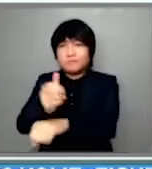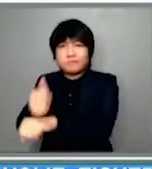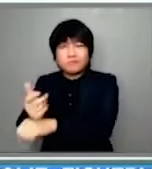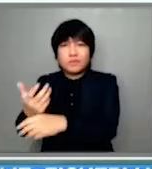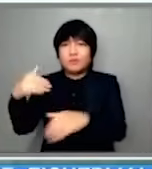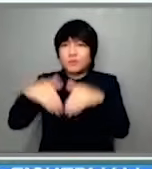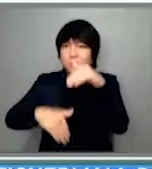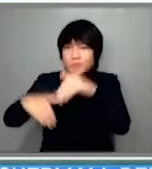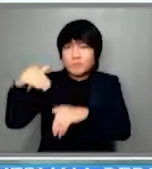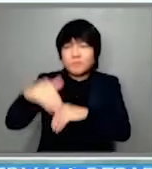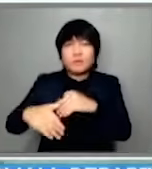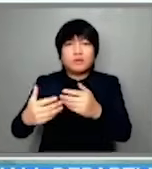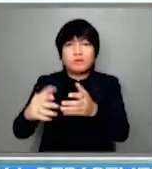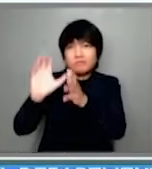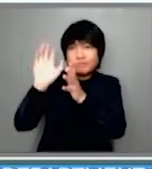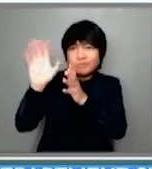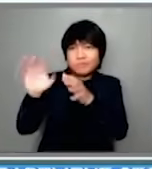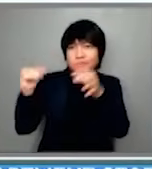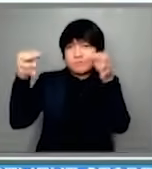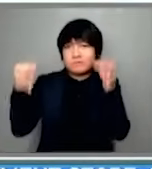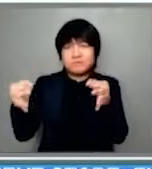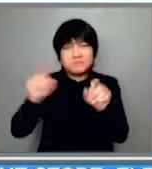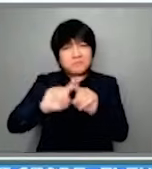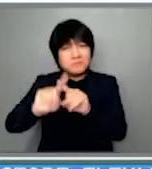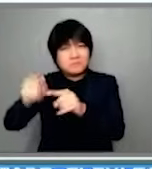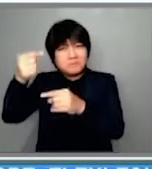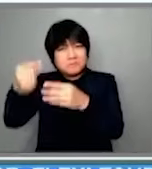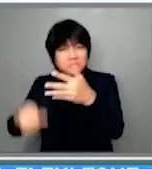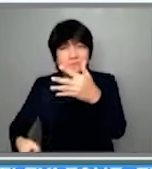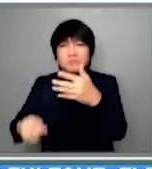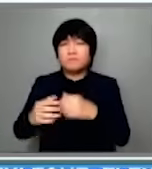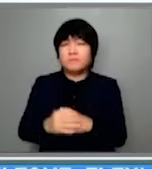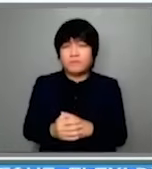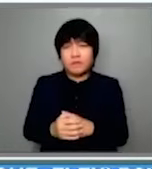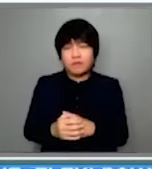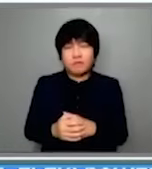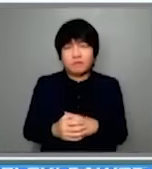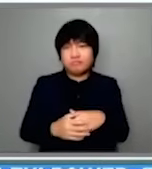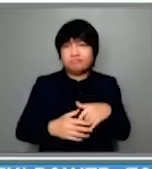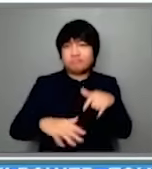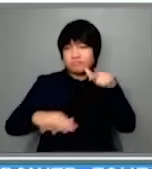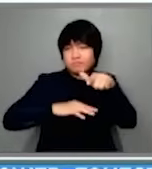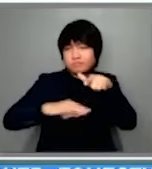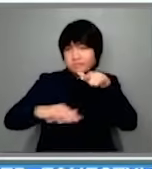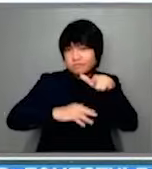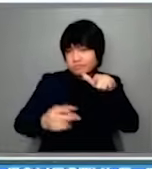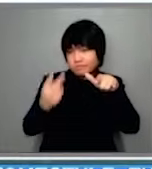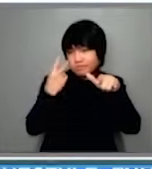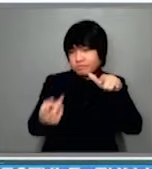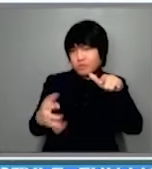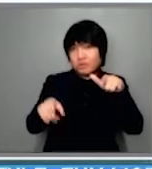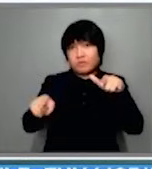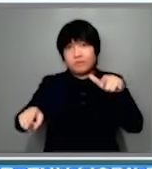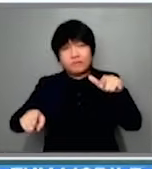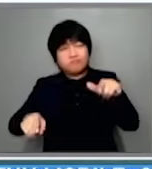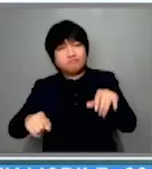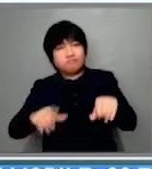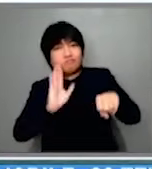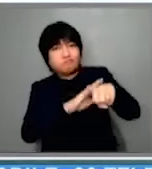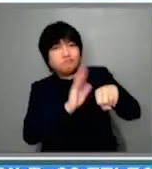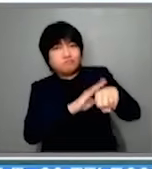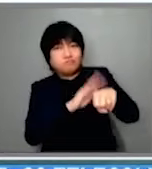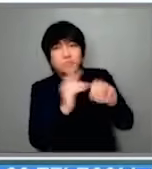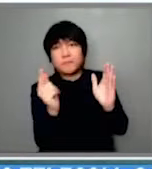8 basketball courts at iba pa. At habang nasa ere kami, walang tigil ang kanilang radio challenge. Tanaw din namin ang mga